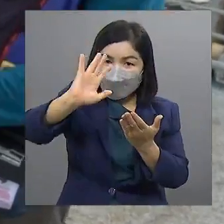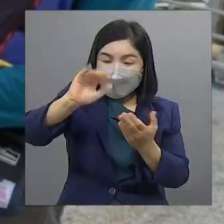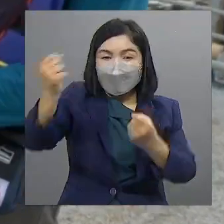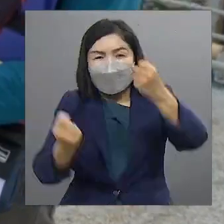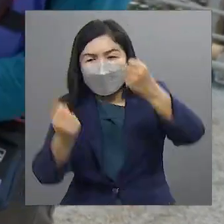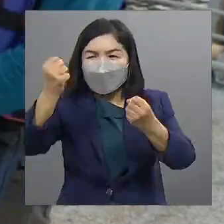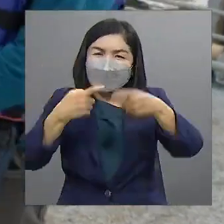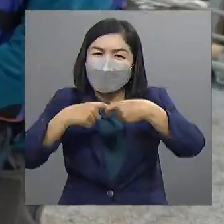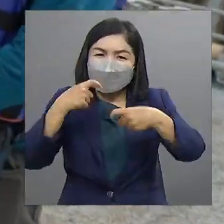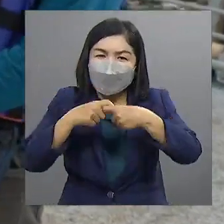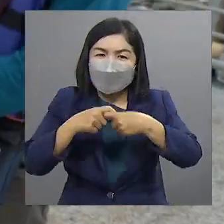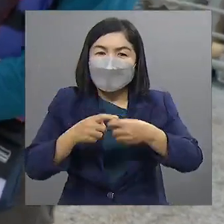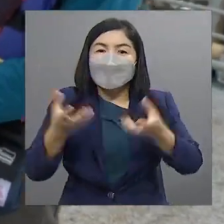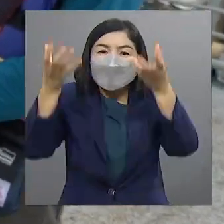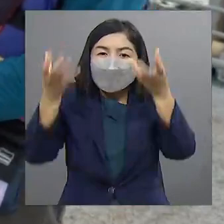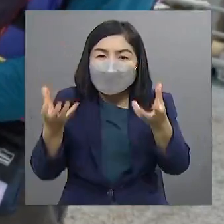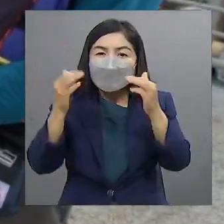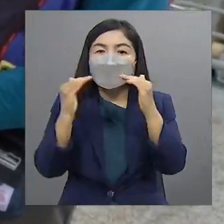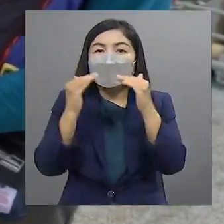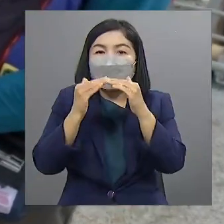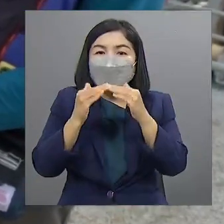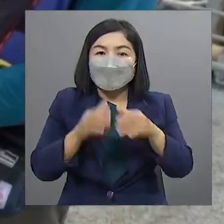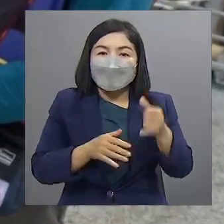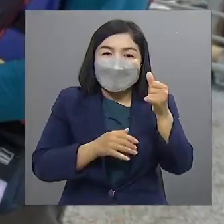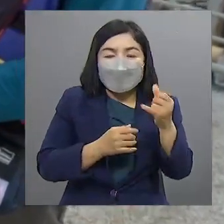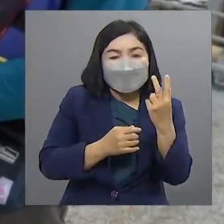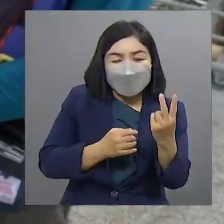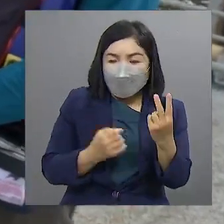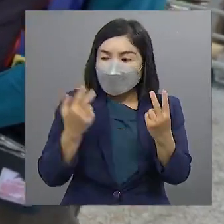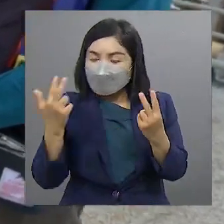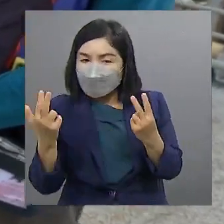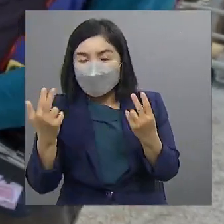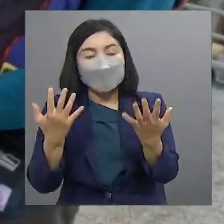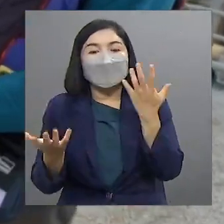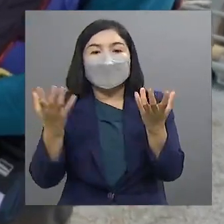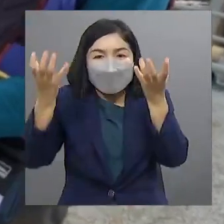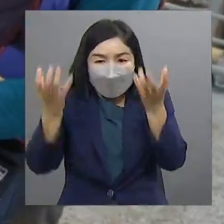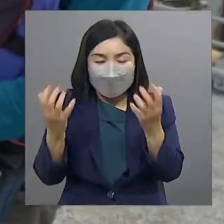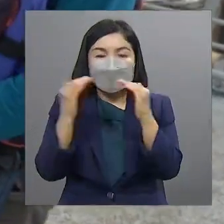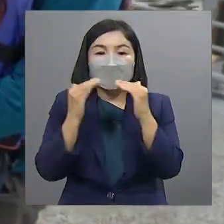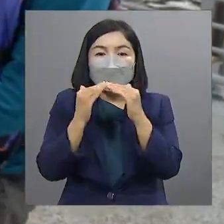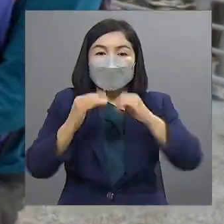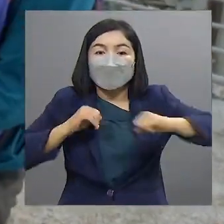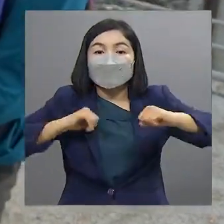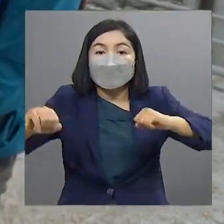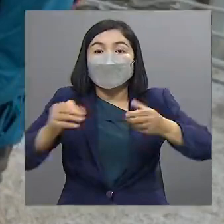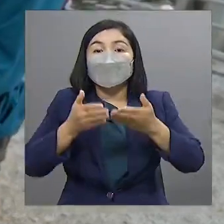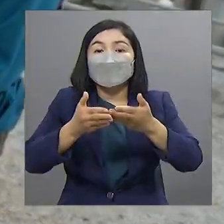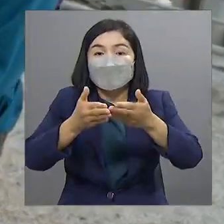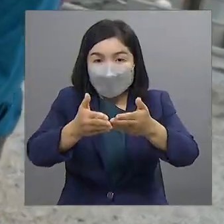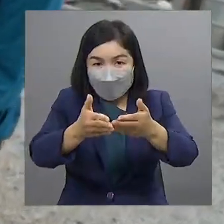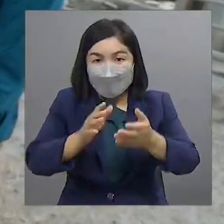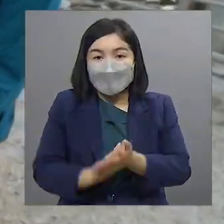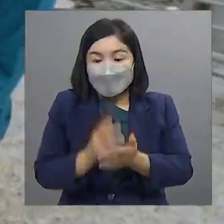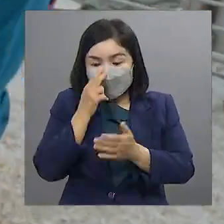ากครับ เข้าใจแล้วค่ะอ๋อล่ะทีนี้อย่างเรือที่เราเห็นนี่เป็นเรือสปีดโบ๊ทใช่ไหมคะเป็นเรือส่วนบุคคลอ